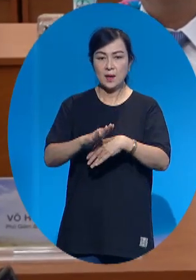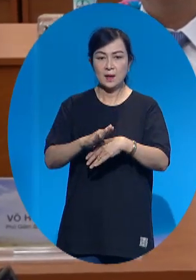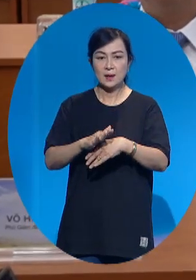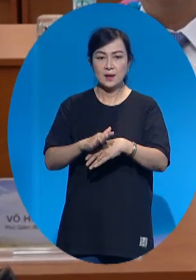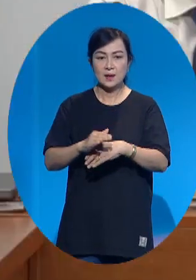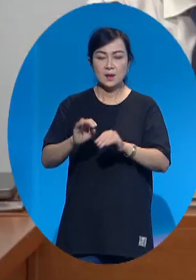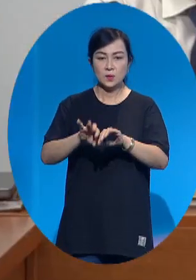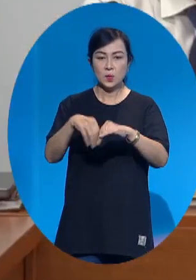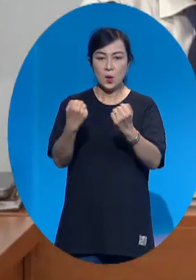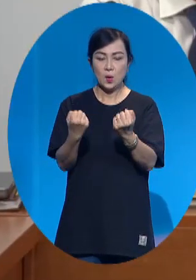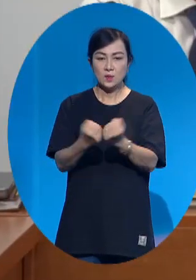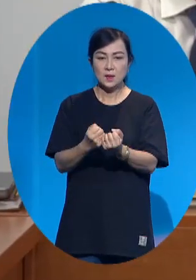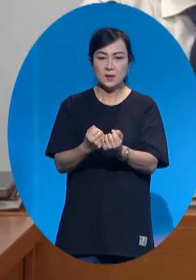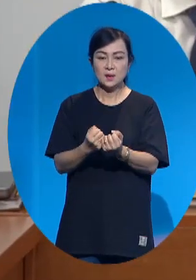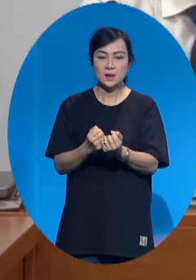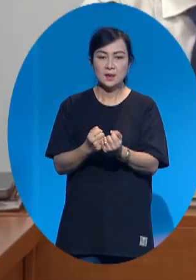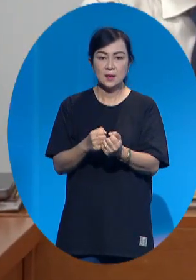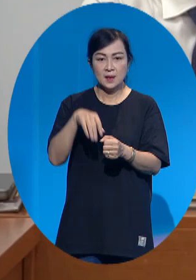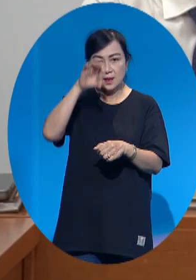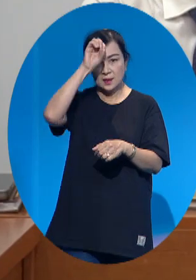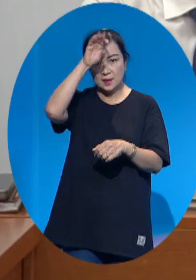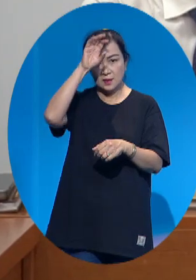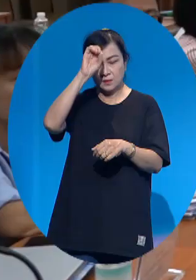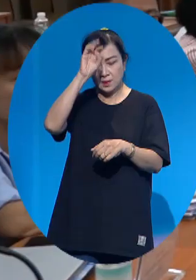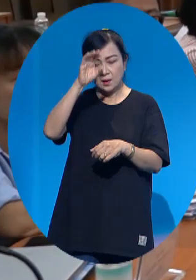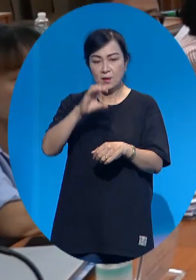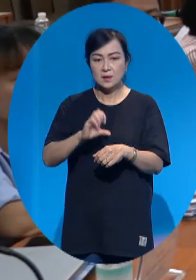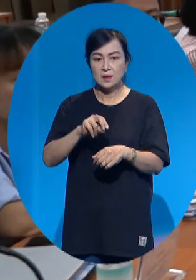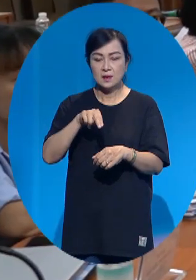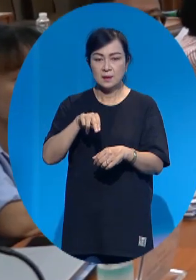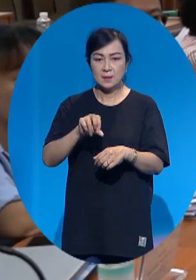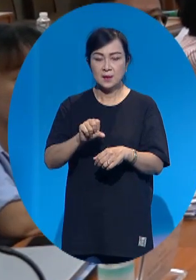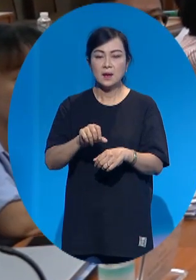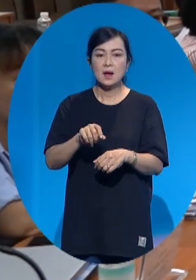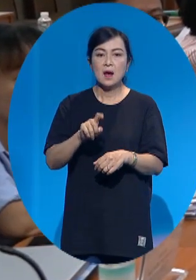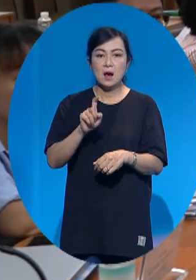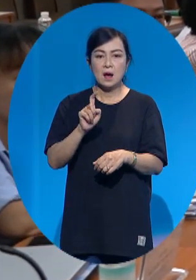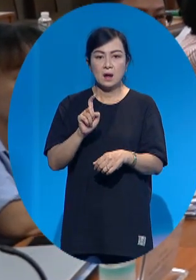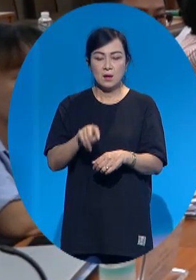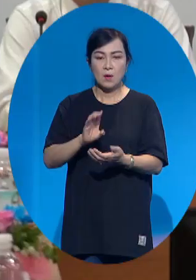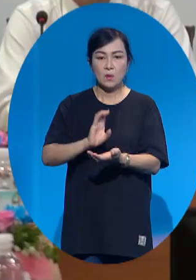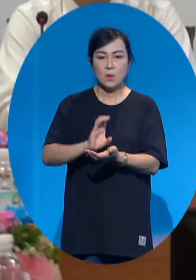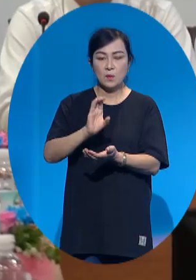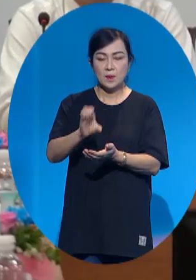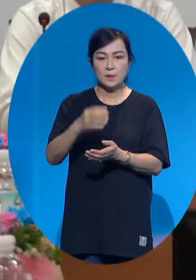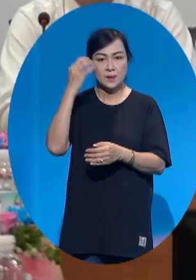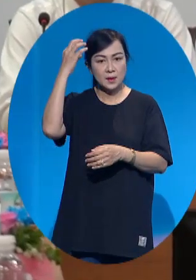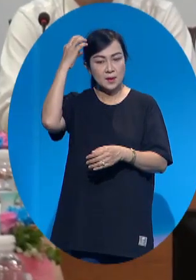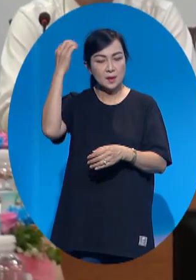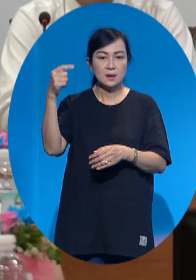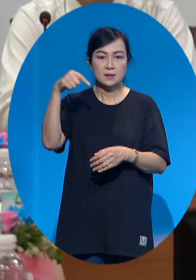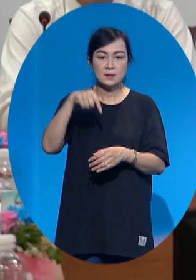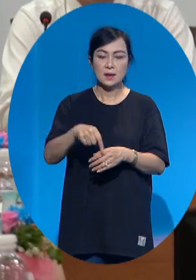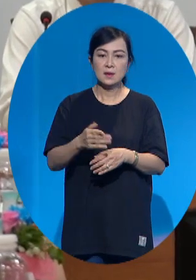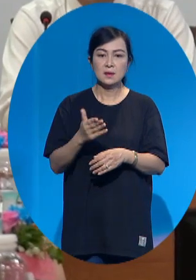việc tổ chức những buổi đào tạo liên tục hay gọi tắt là CMB. Trong đó thì sẽ cung cấp những kiến thức đến